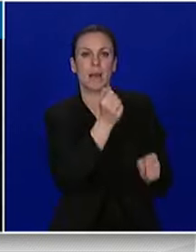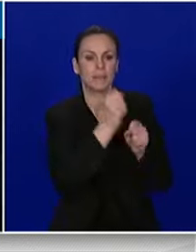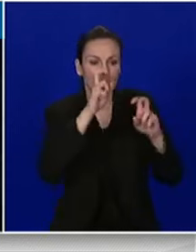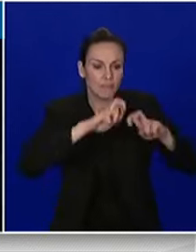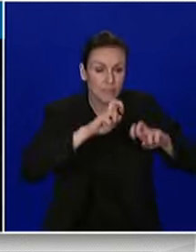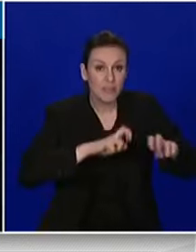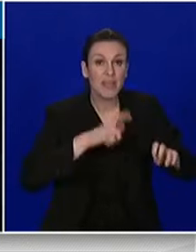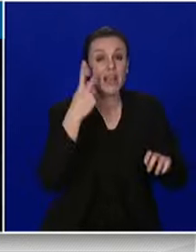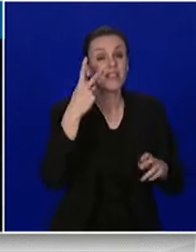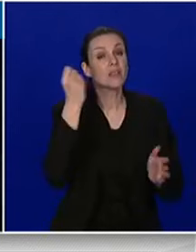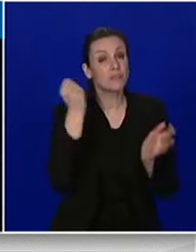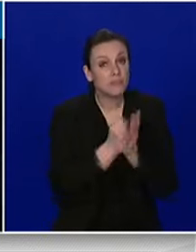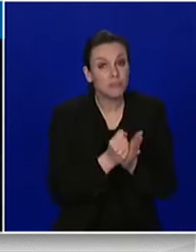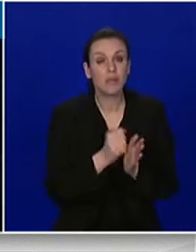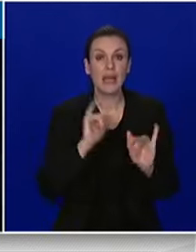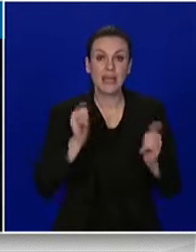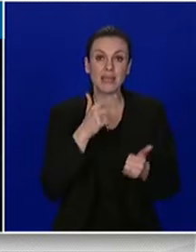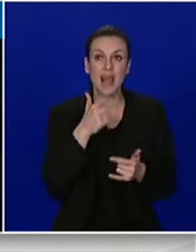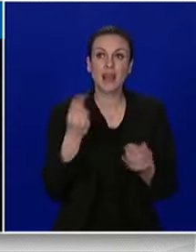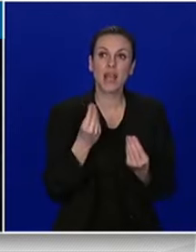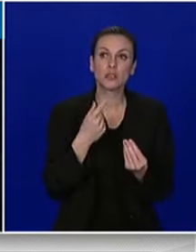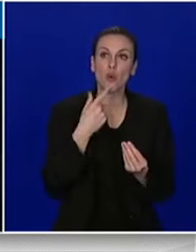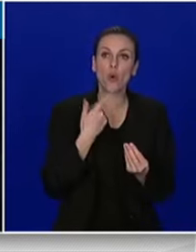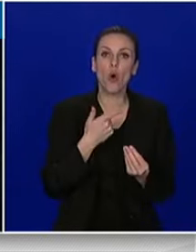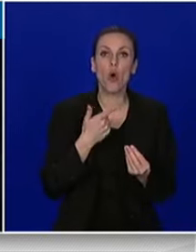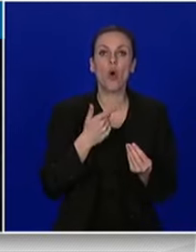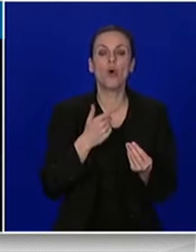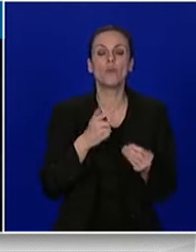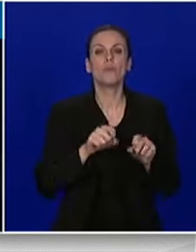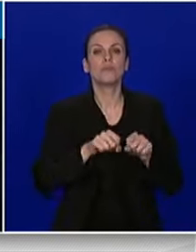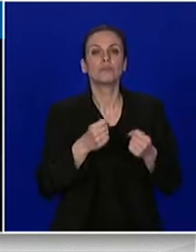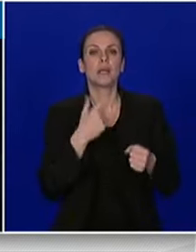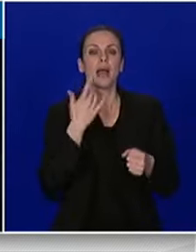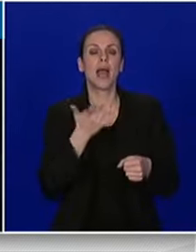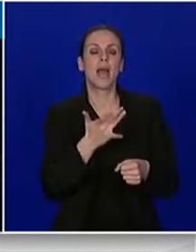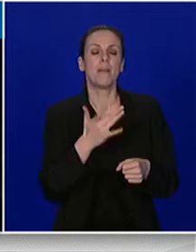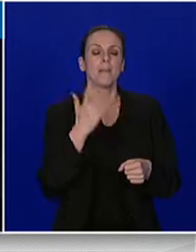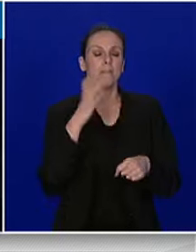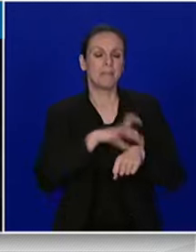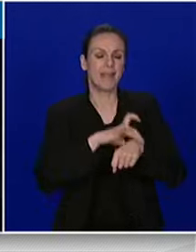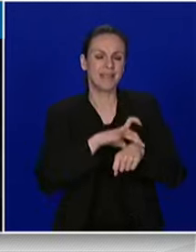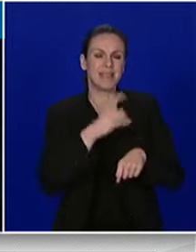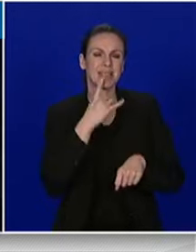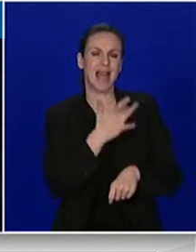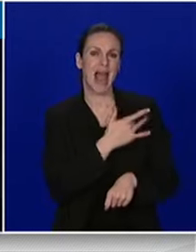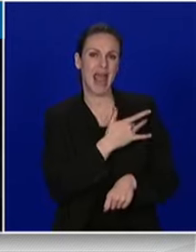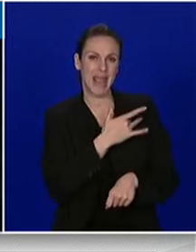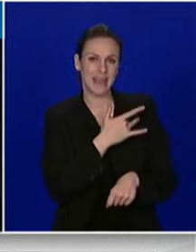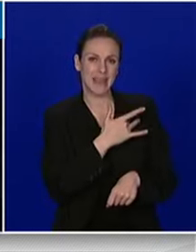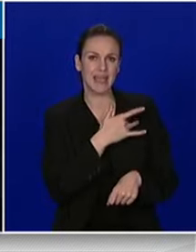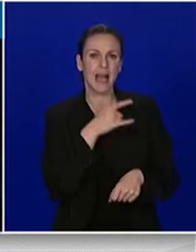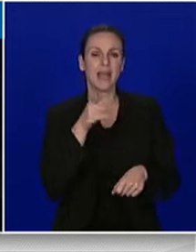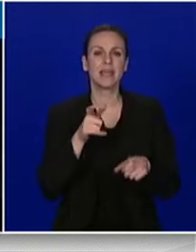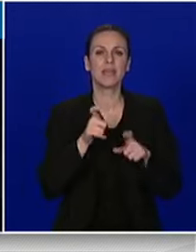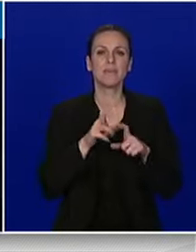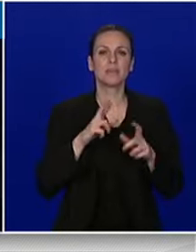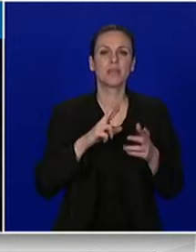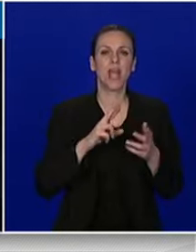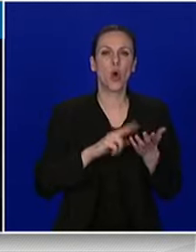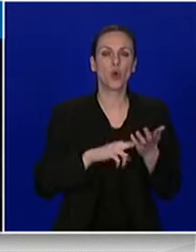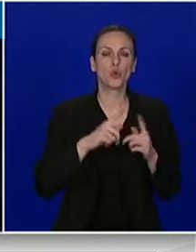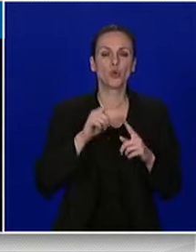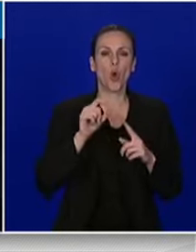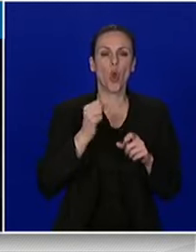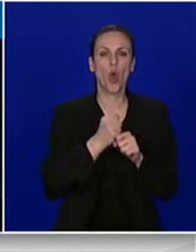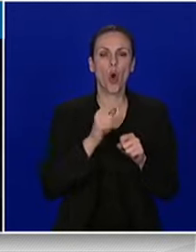se utvrdilo eventualno postojanje povreda načela medicinske etike i deontologije u skladu